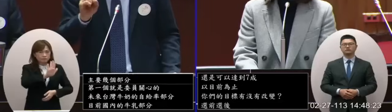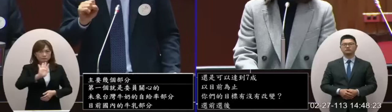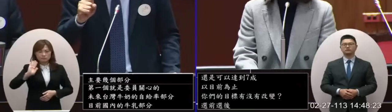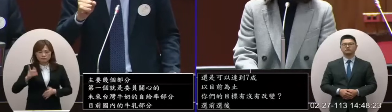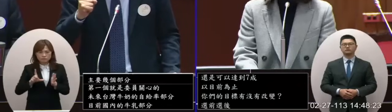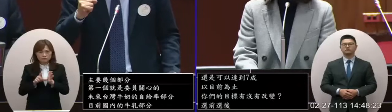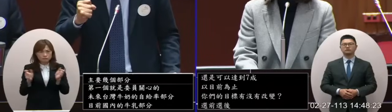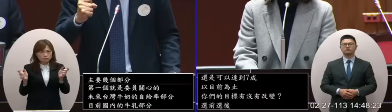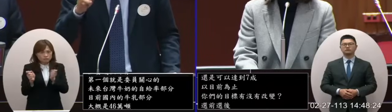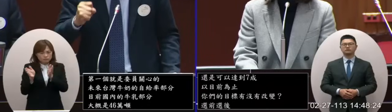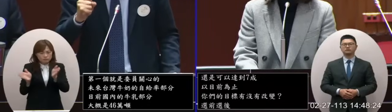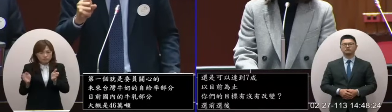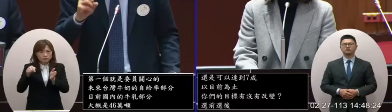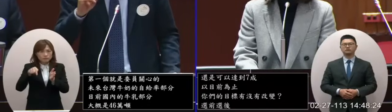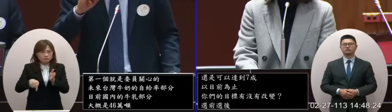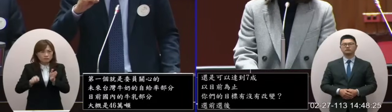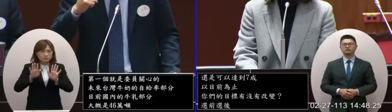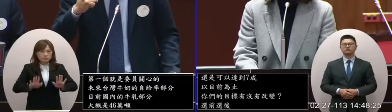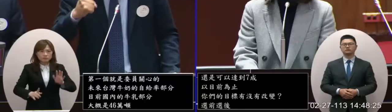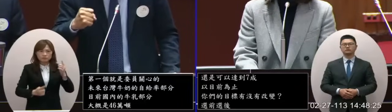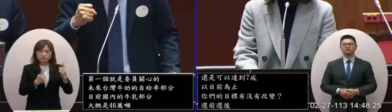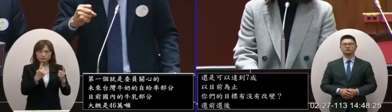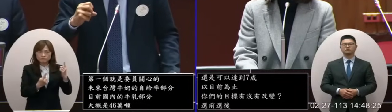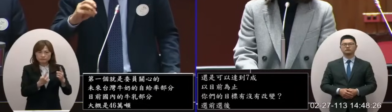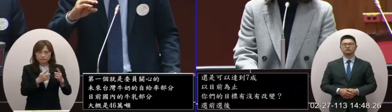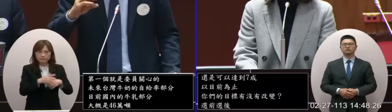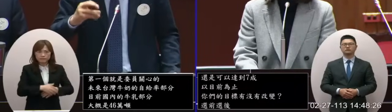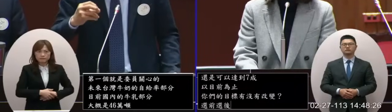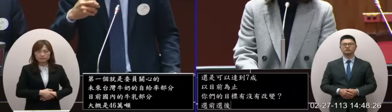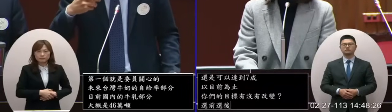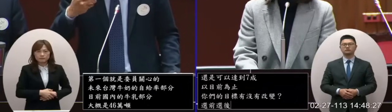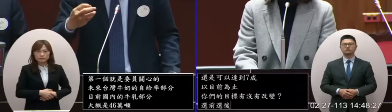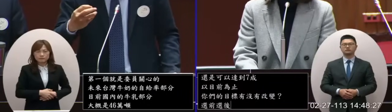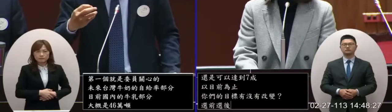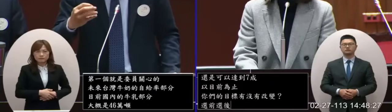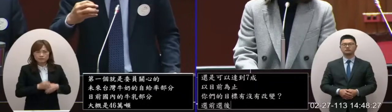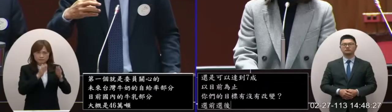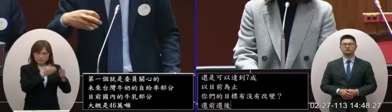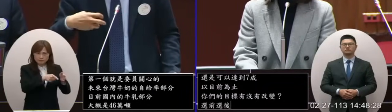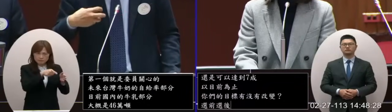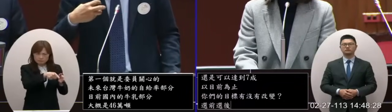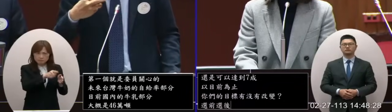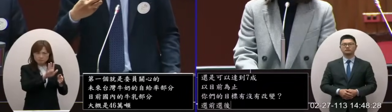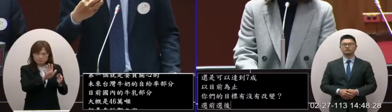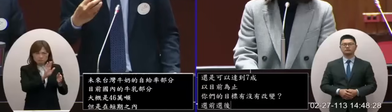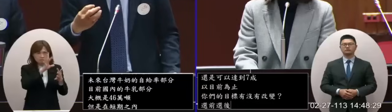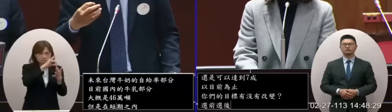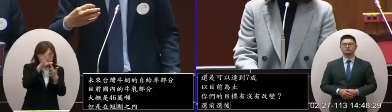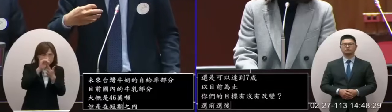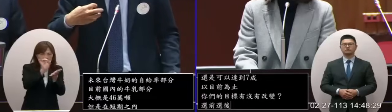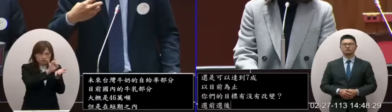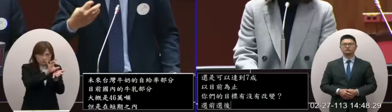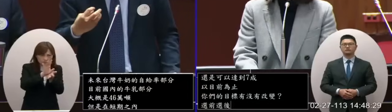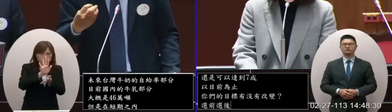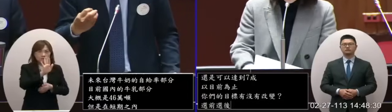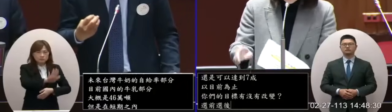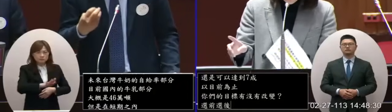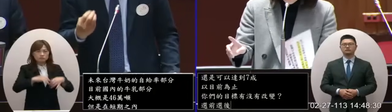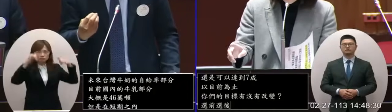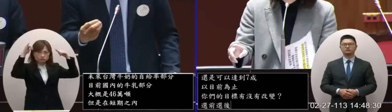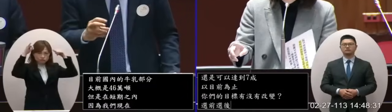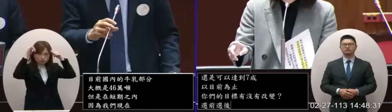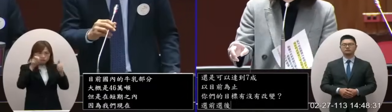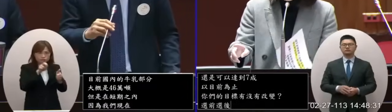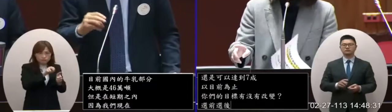把一些比较寡产的这个乳牛哈做一些淘汰，让我们的养牛的那个挤乳的